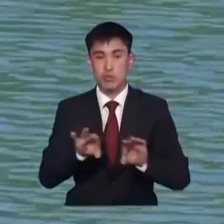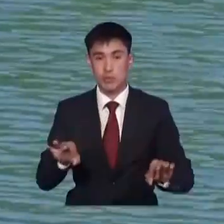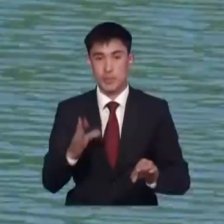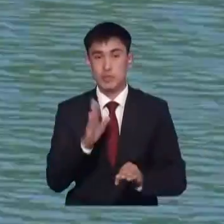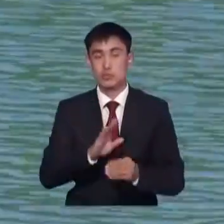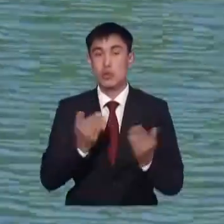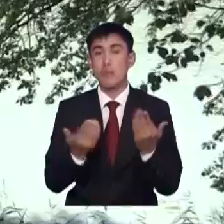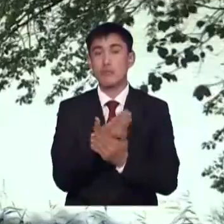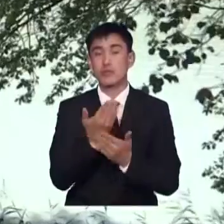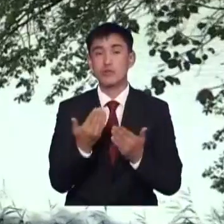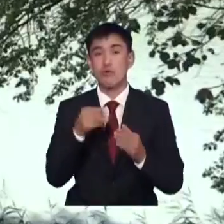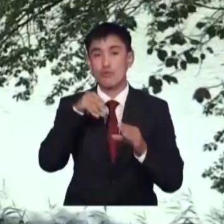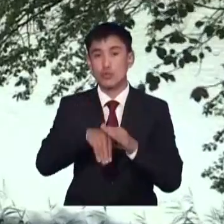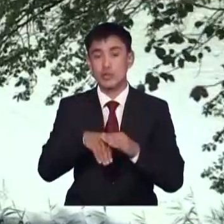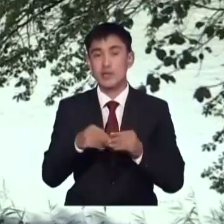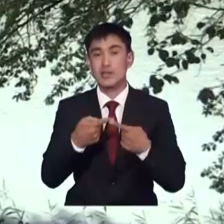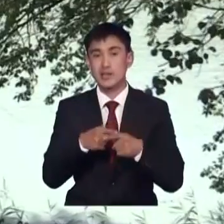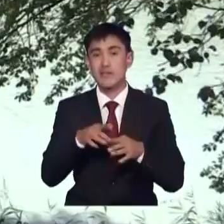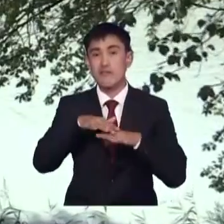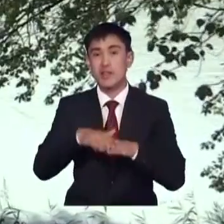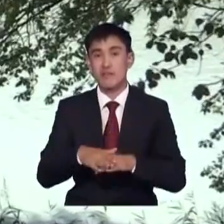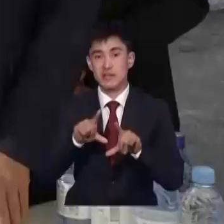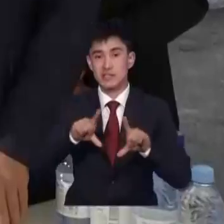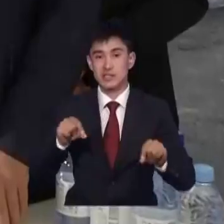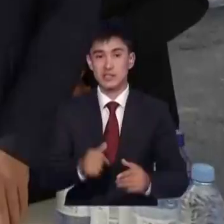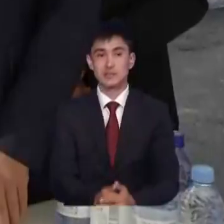также будет обновлено внутреннее оборудование фильтровальной